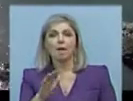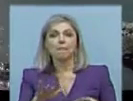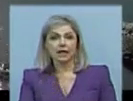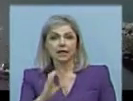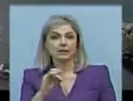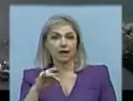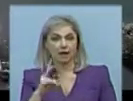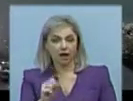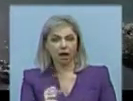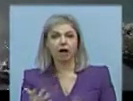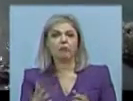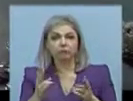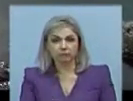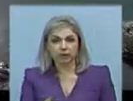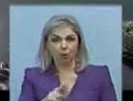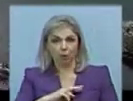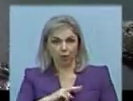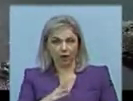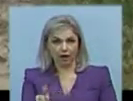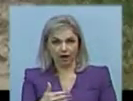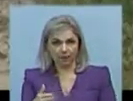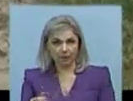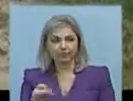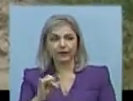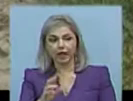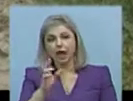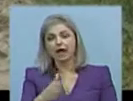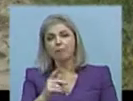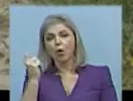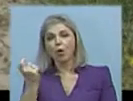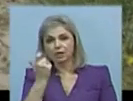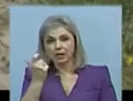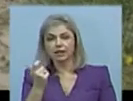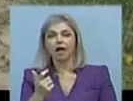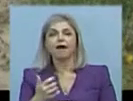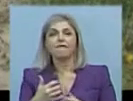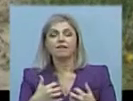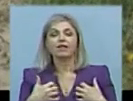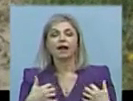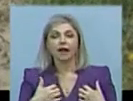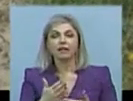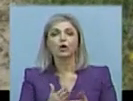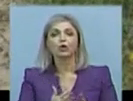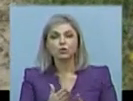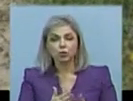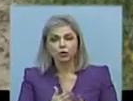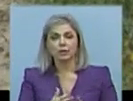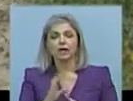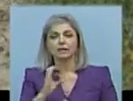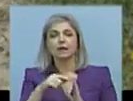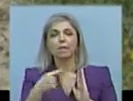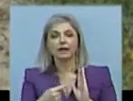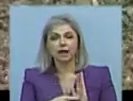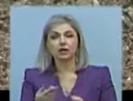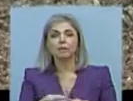стався мор риби. Комісія у складі працівників Державного агентства рибного господарства, ветеринарної служби, Державної служби України з питань безпечності